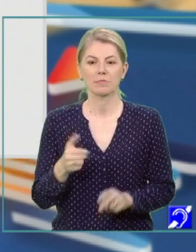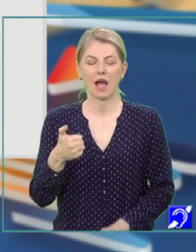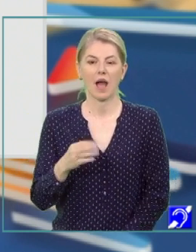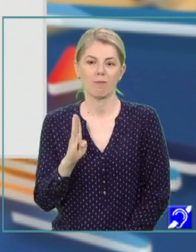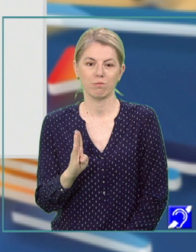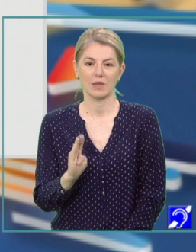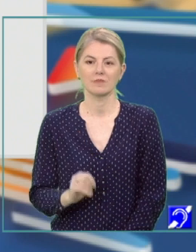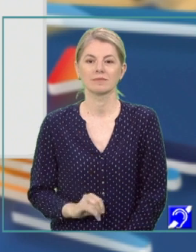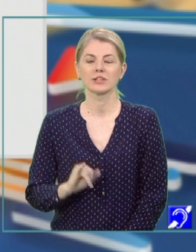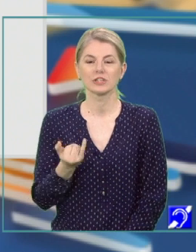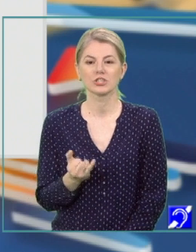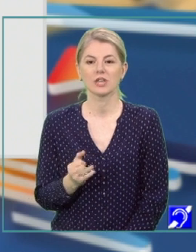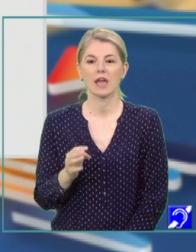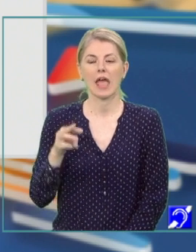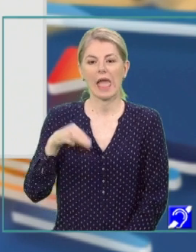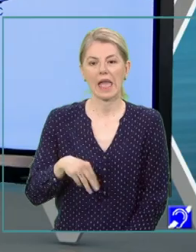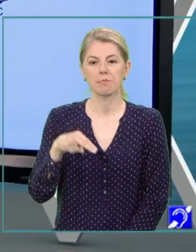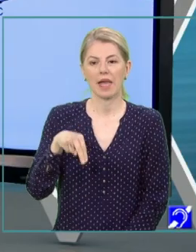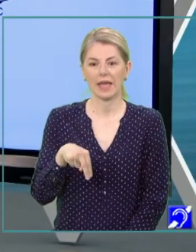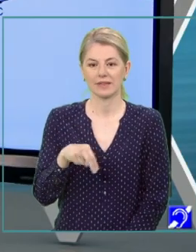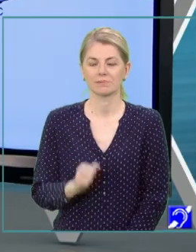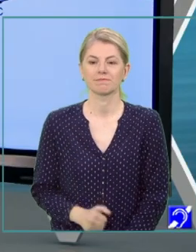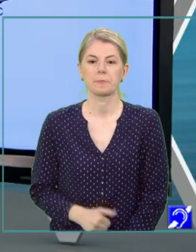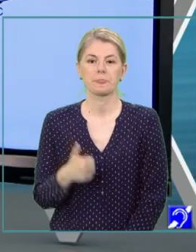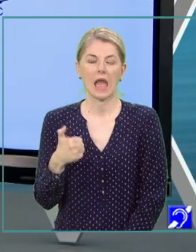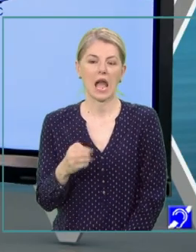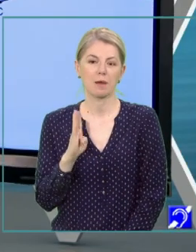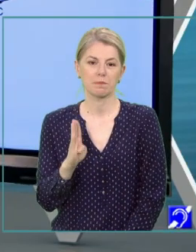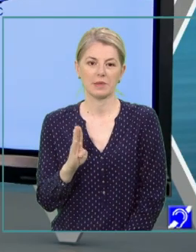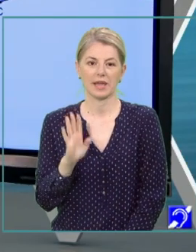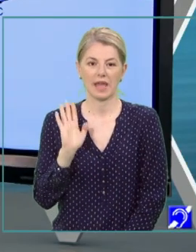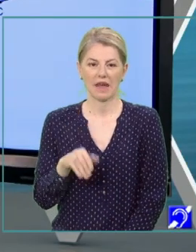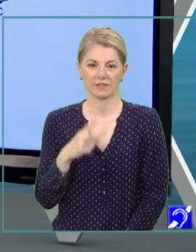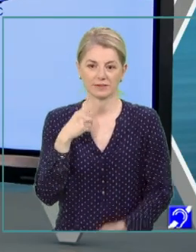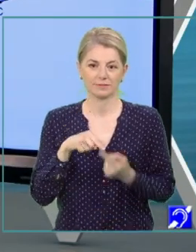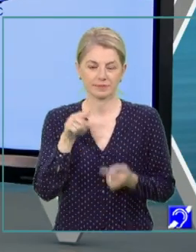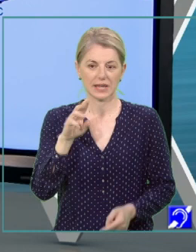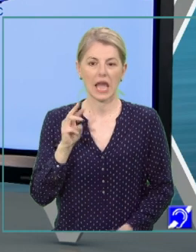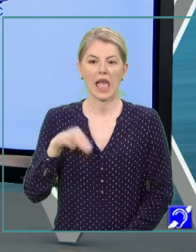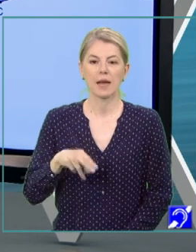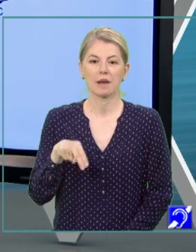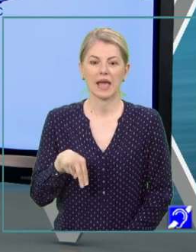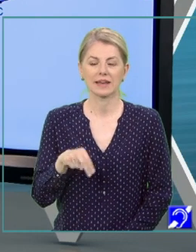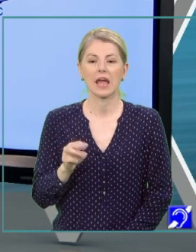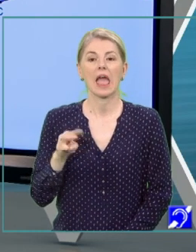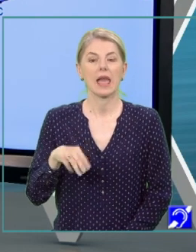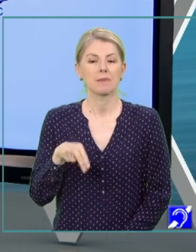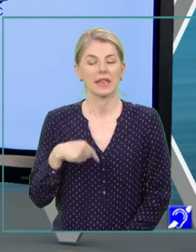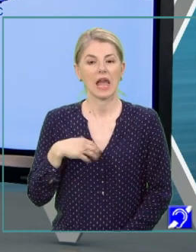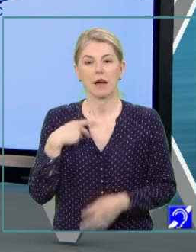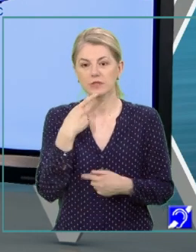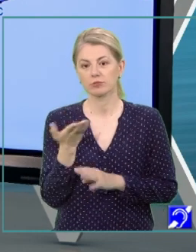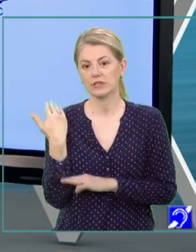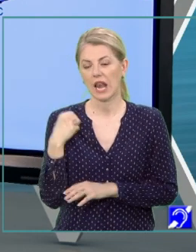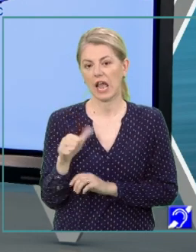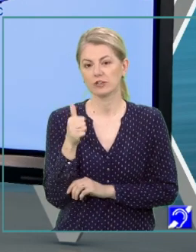AB și MN. AB, aveți AB, MN. MN au fost precizate